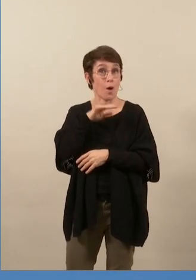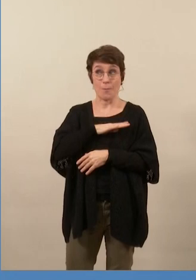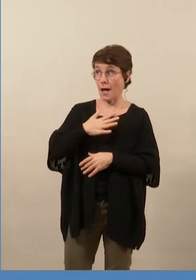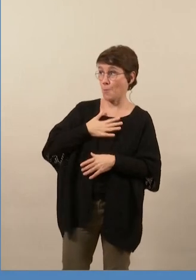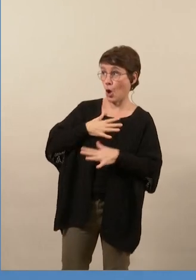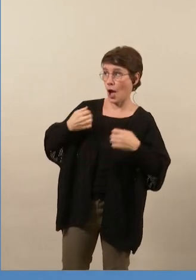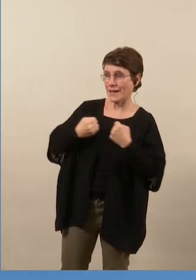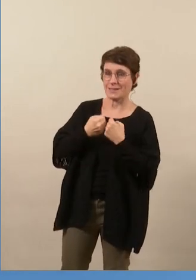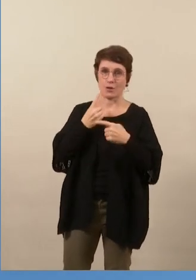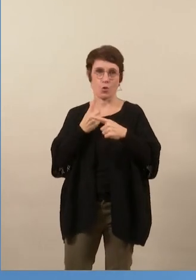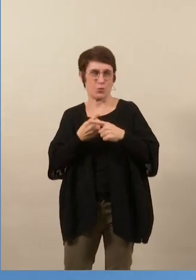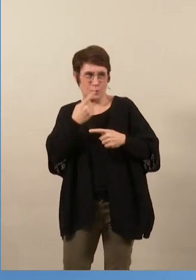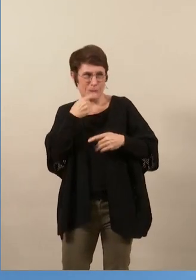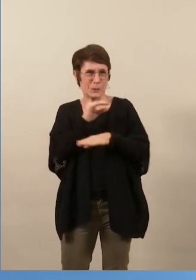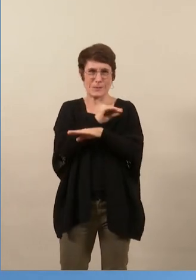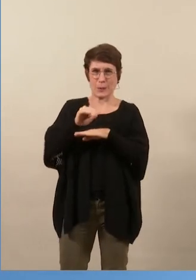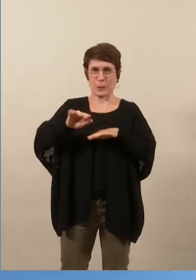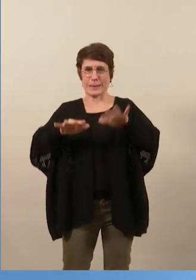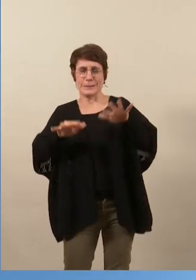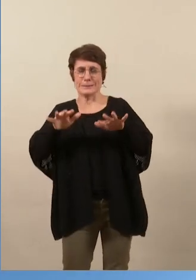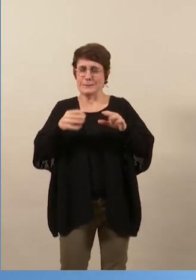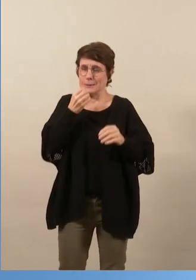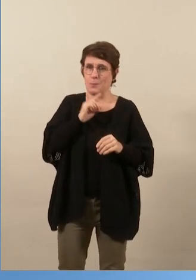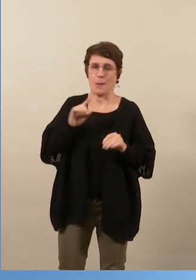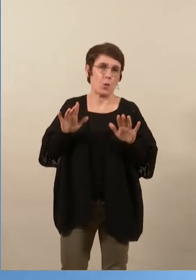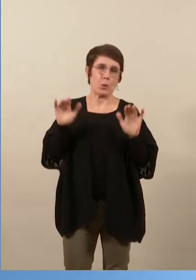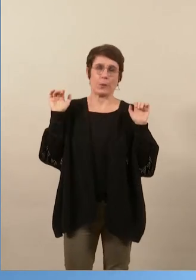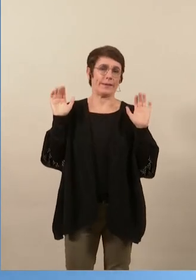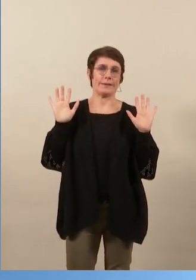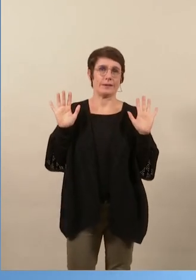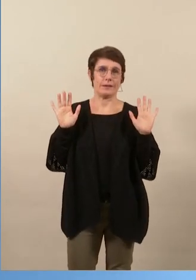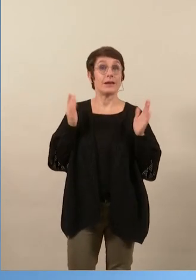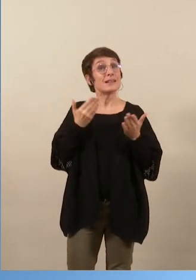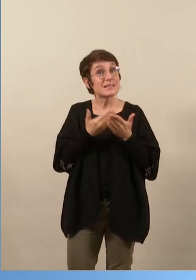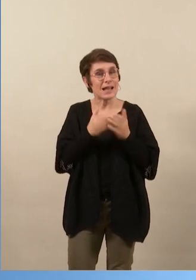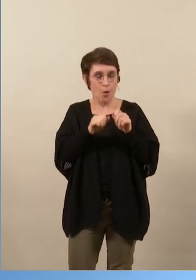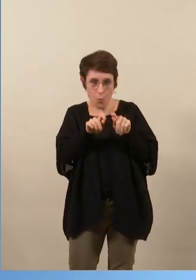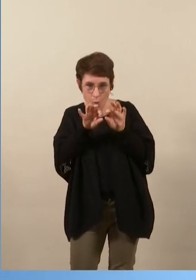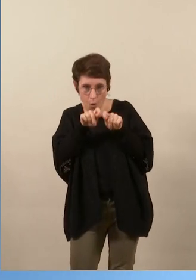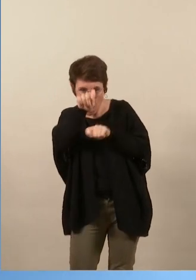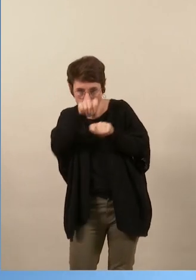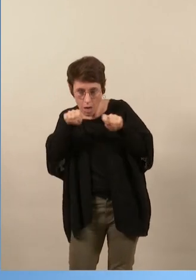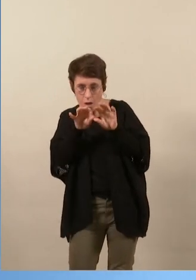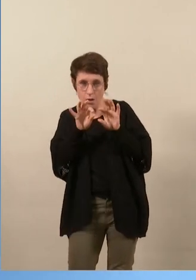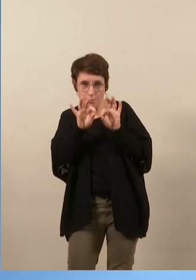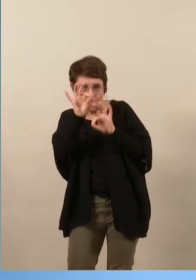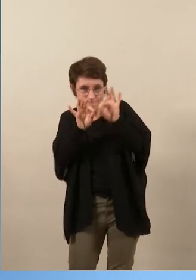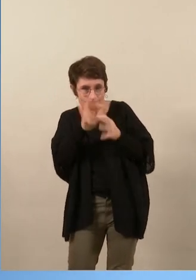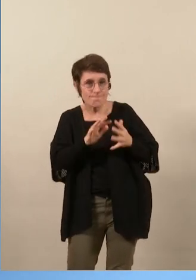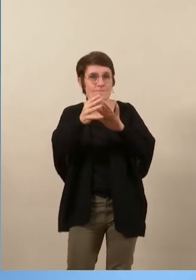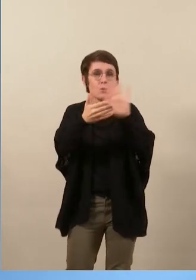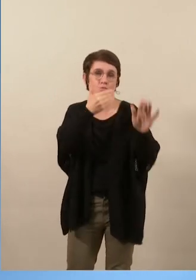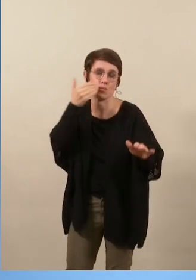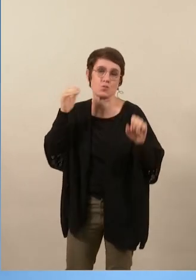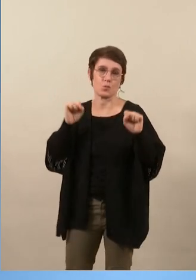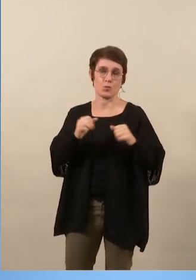sentiment d'insécurité des indicateurs sur lesquels on peut travailler par exemple on peut